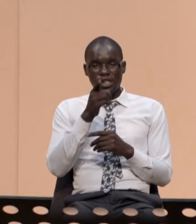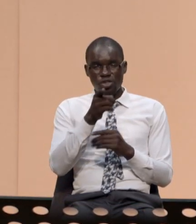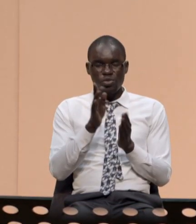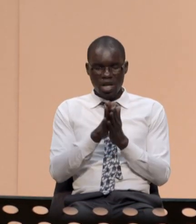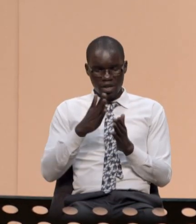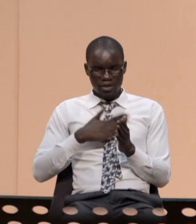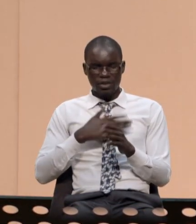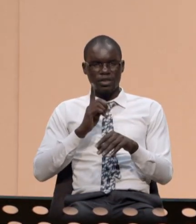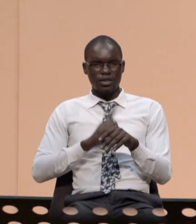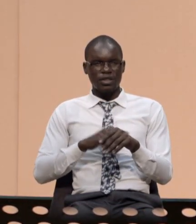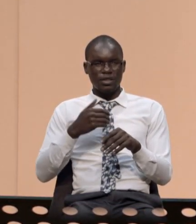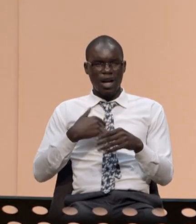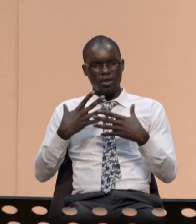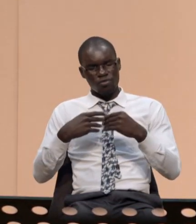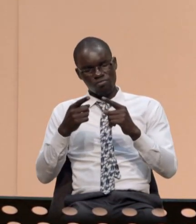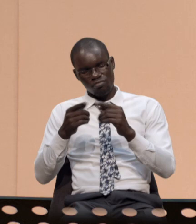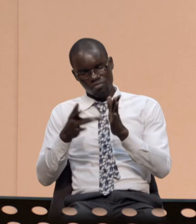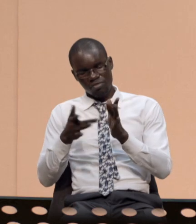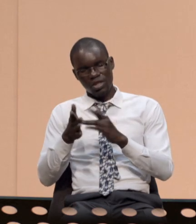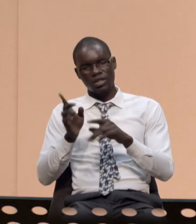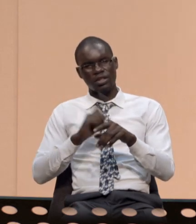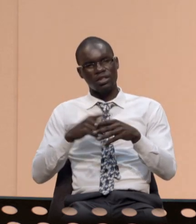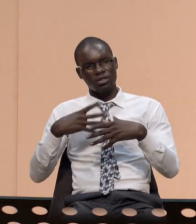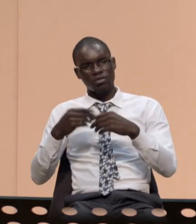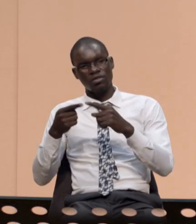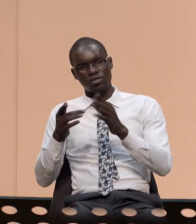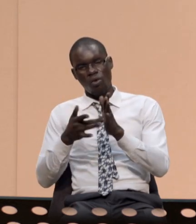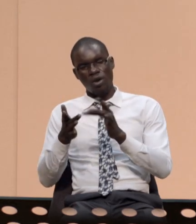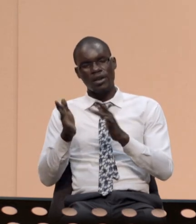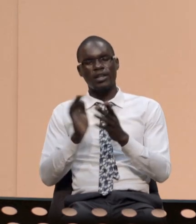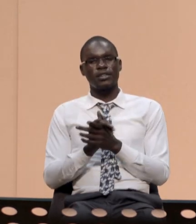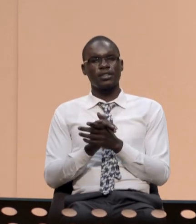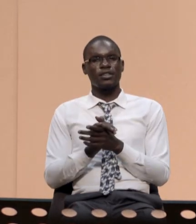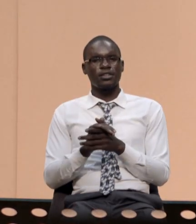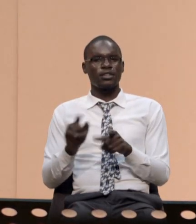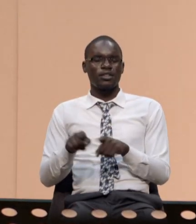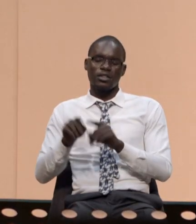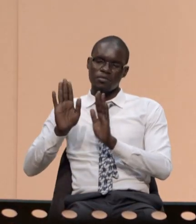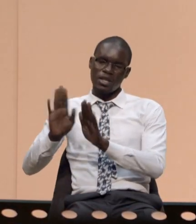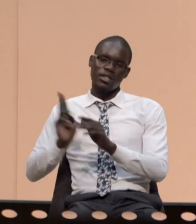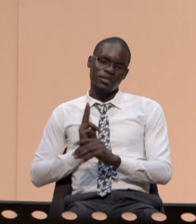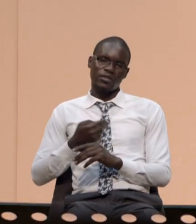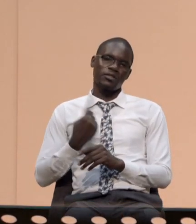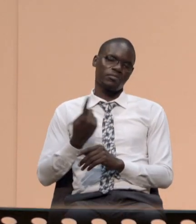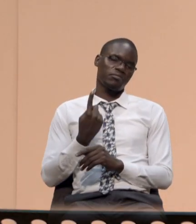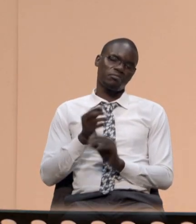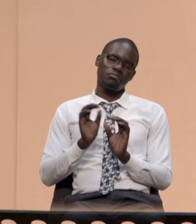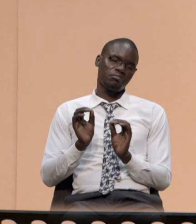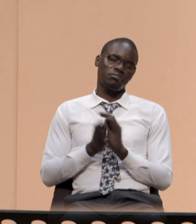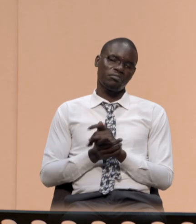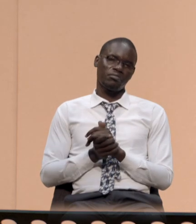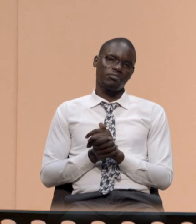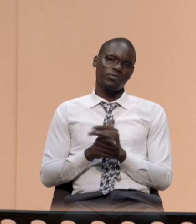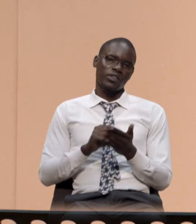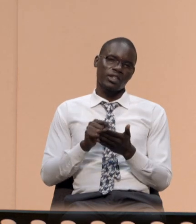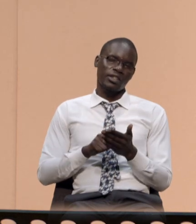pamoja nami tuna uhakika wa kwenda kwa Yesu. Na tukishaenda kwa Yesu hata tutupa kamwe. Mtumishi wa Bwana,